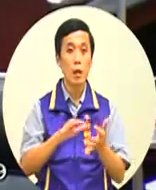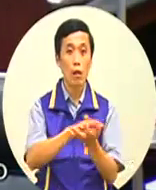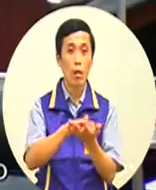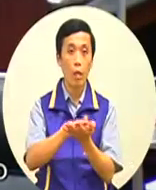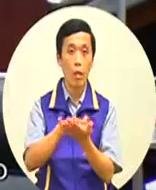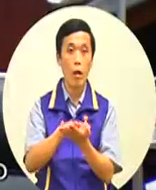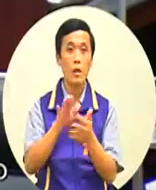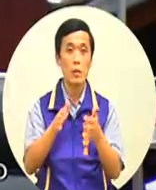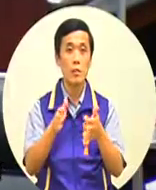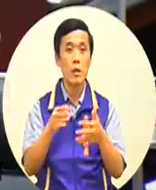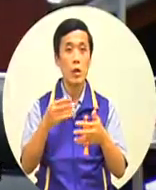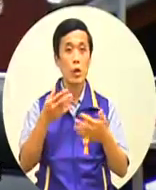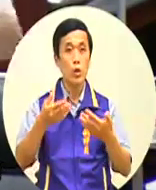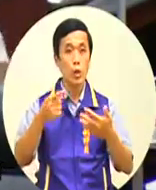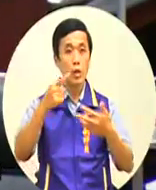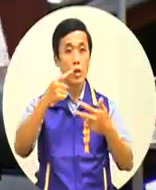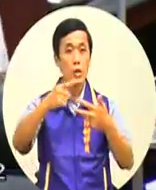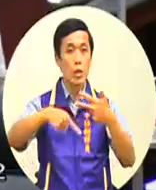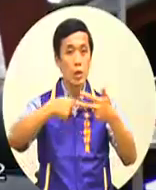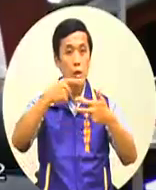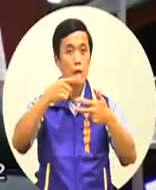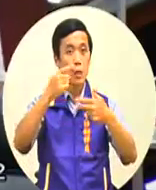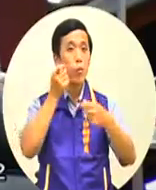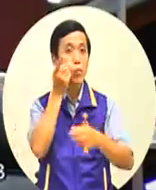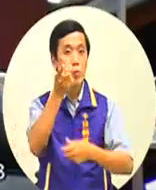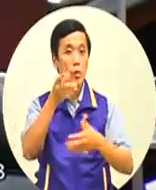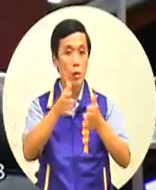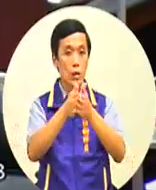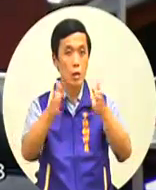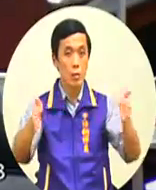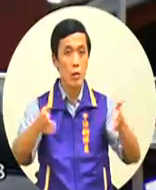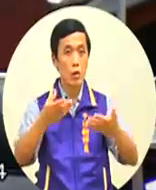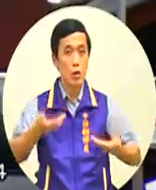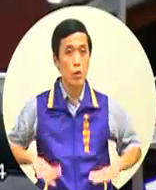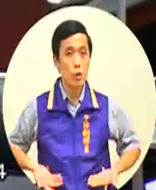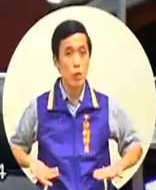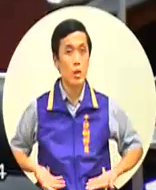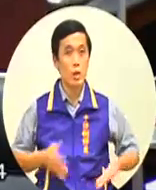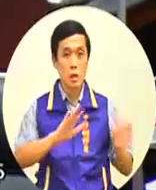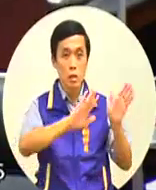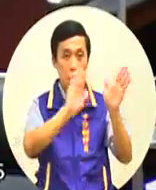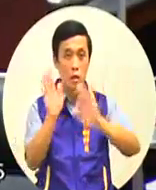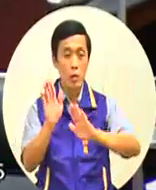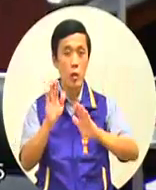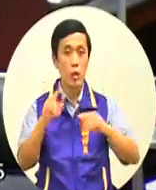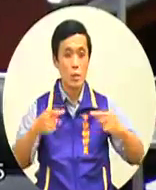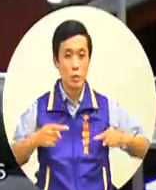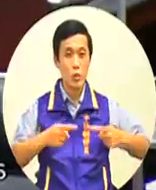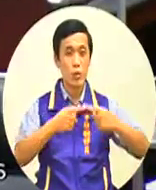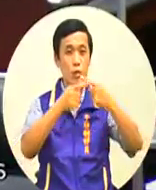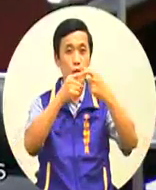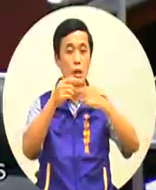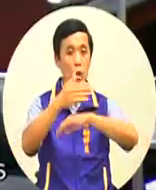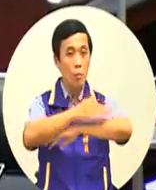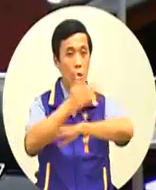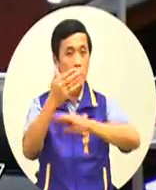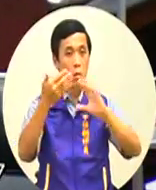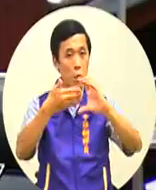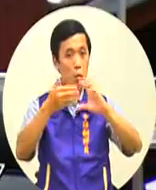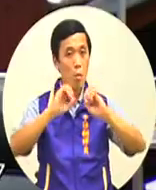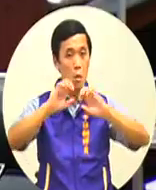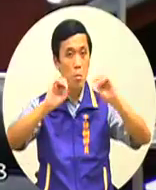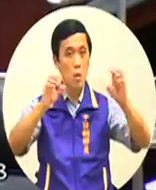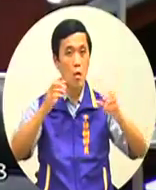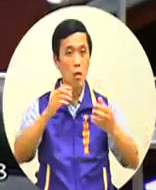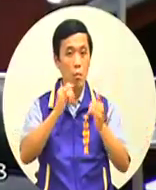列一休吼，就是进老百姓吼，较紧啦，规个媒体讲啊，大家要乌沙沙，你知道？要乌沙